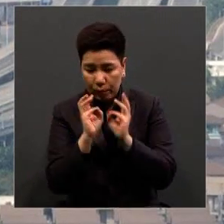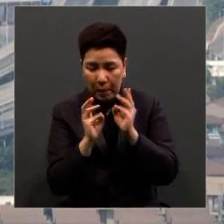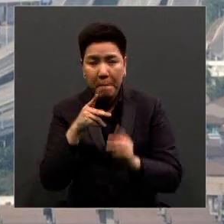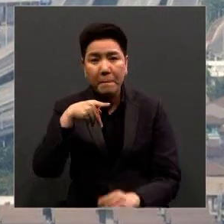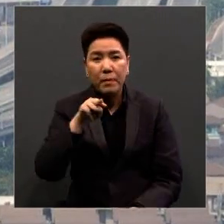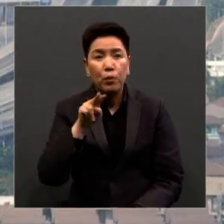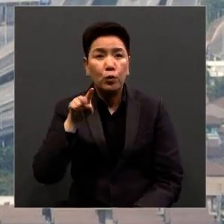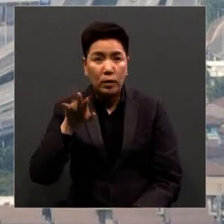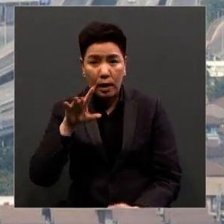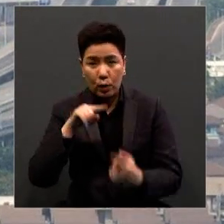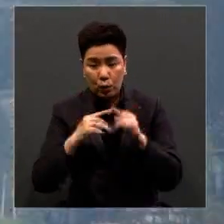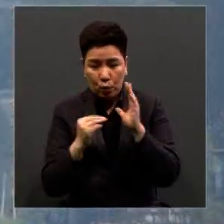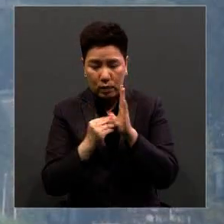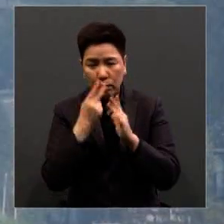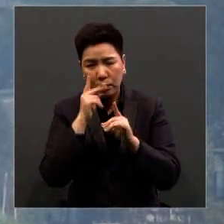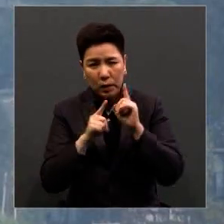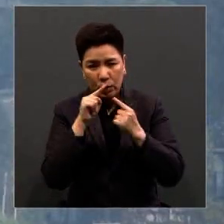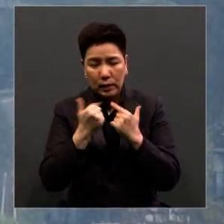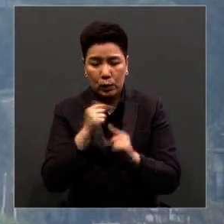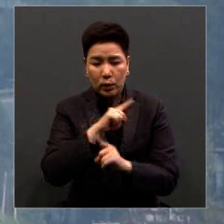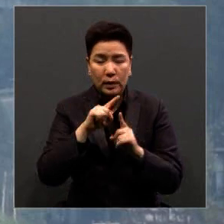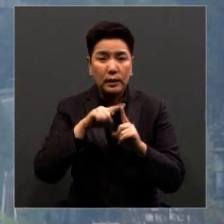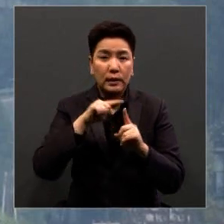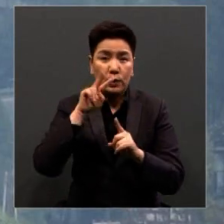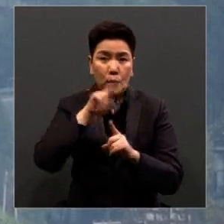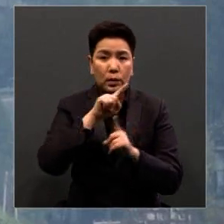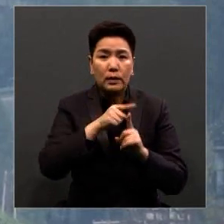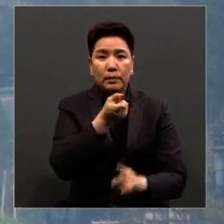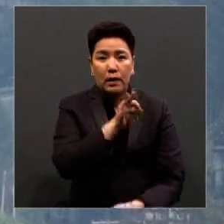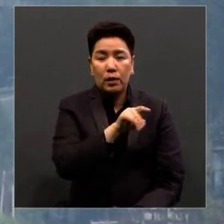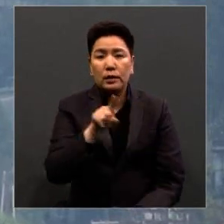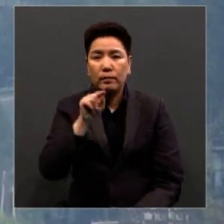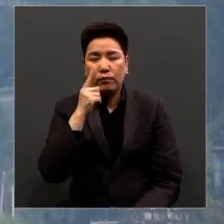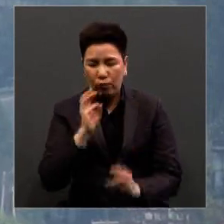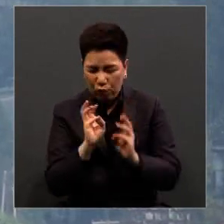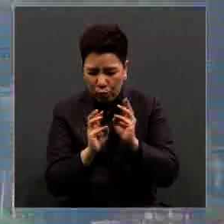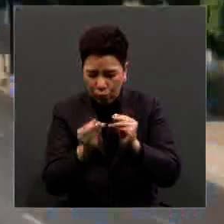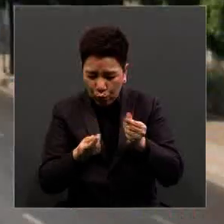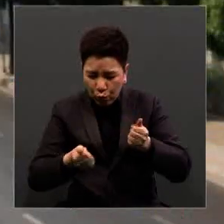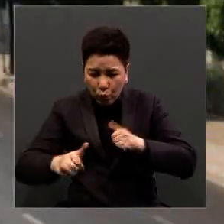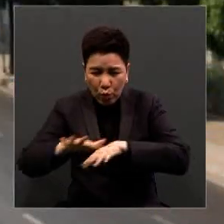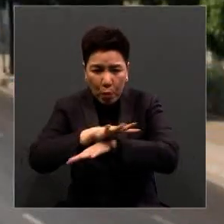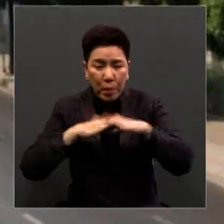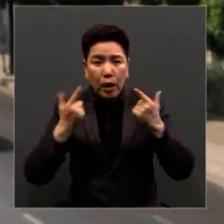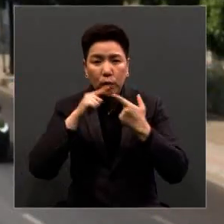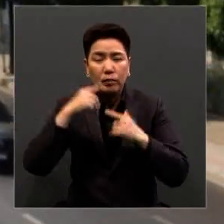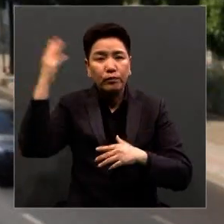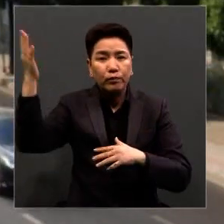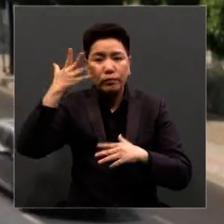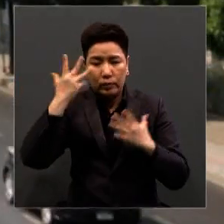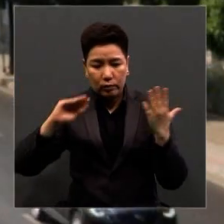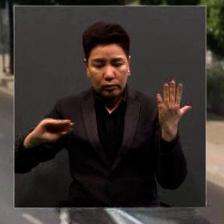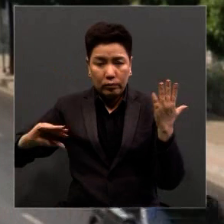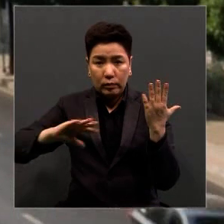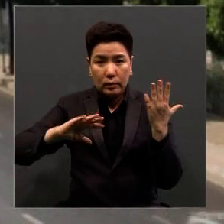ฝุ่น pm2.5ในกรุงเทพฯที่ประเมินแล้วว่า 19-20อาจจะมีค่าฝุ่นสูงขึ้นอีกครั้งเนื่องจากว่าเป็นช่วงที่ลงตะวัน